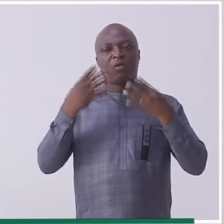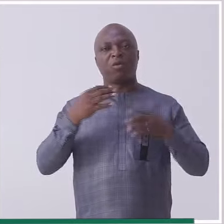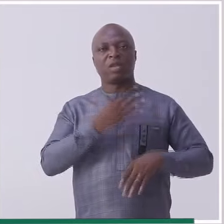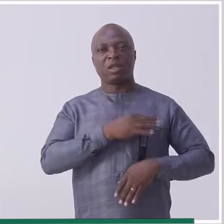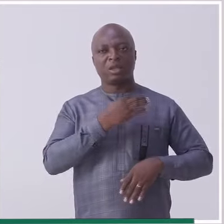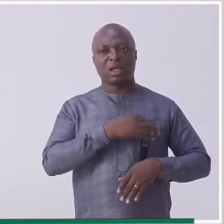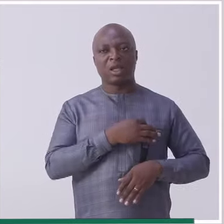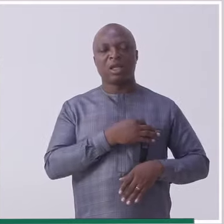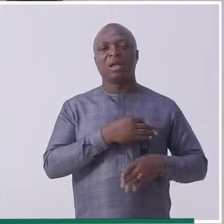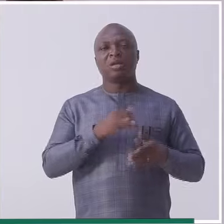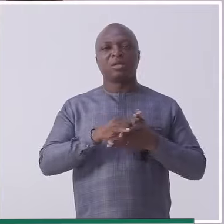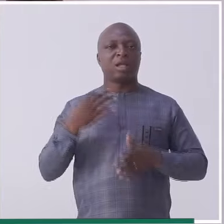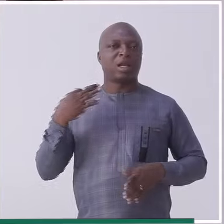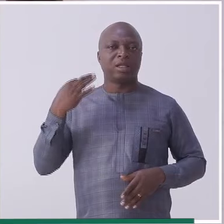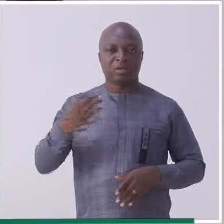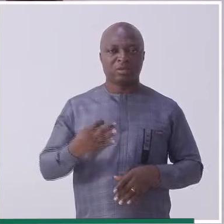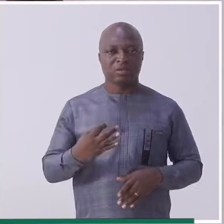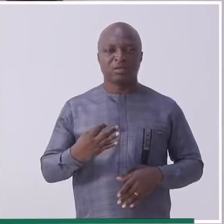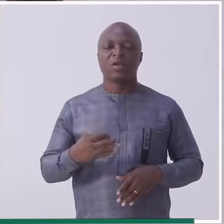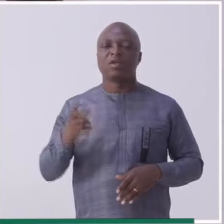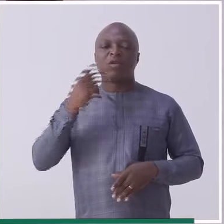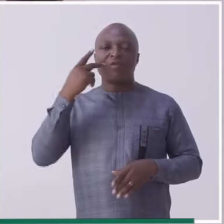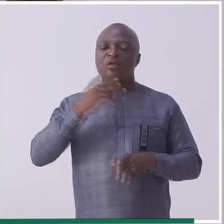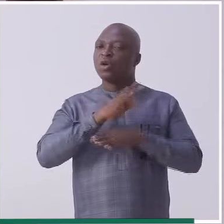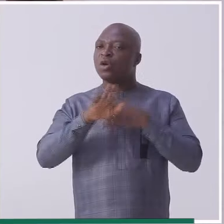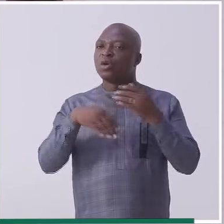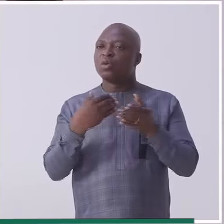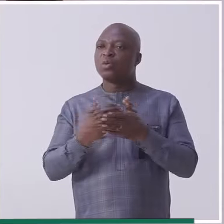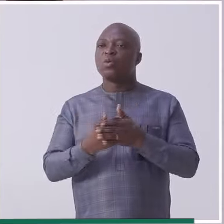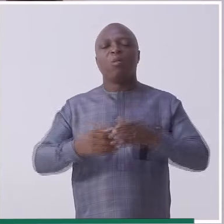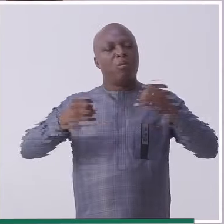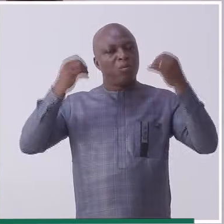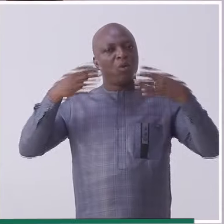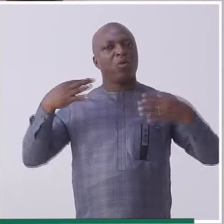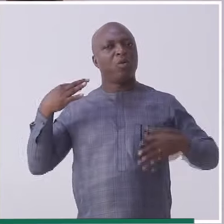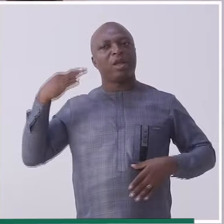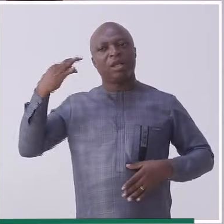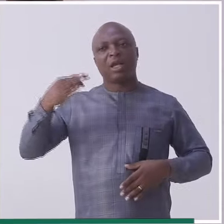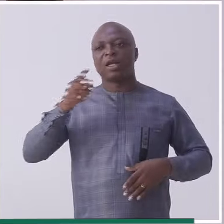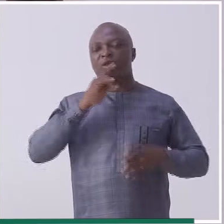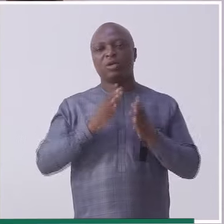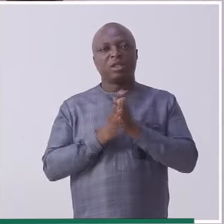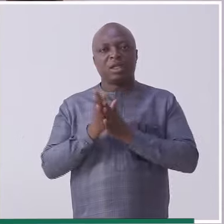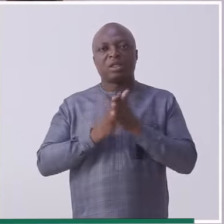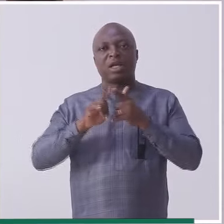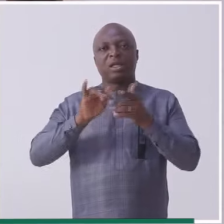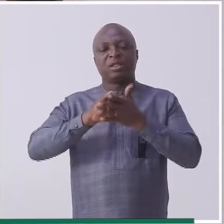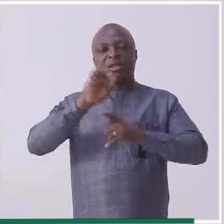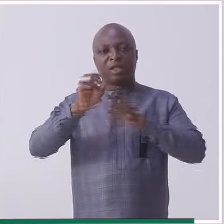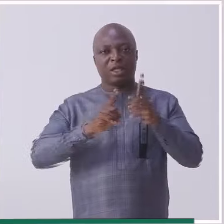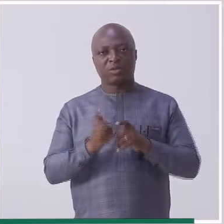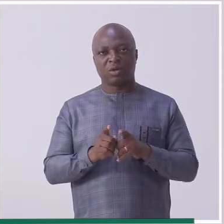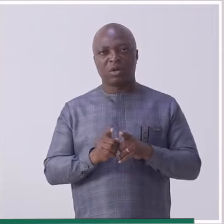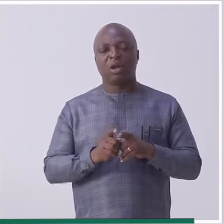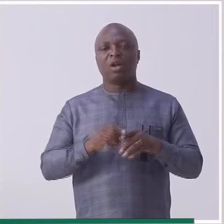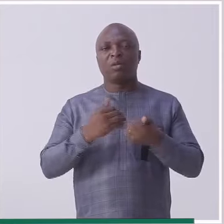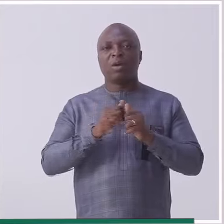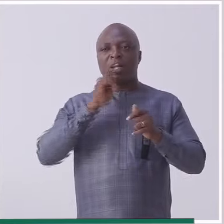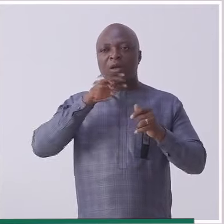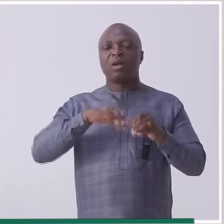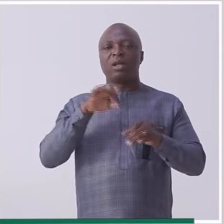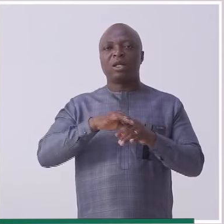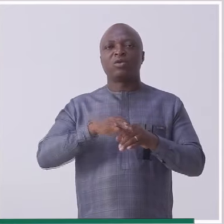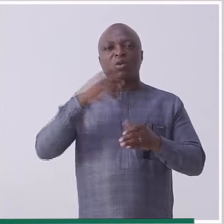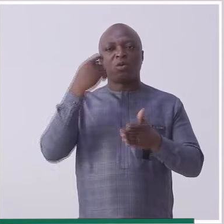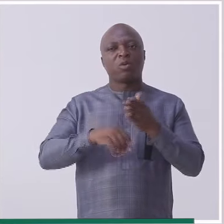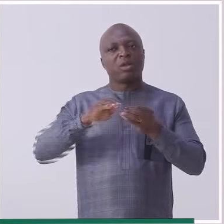d'un point de vue de la candidature. Et vous avez vu tout un nombre de candidats qui sont intéressés à la question. Le problème, c'est qu'une élection